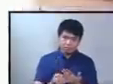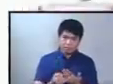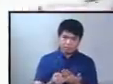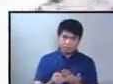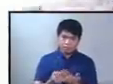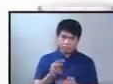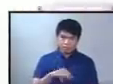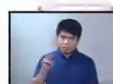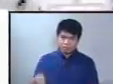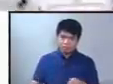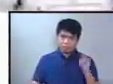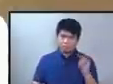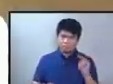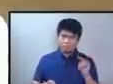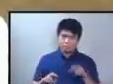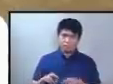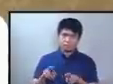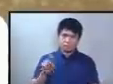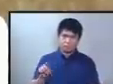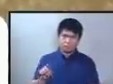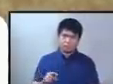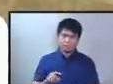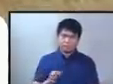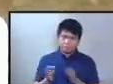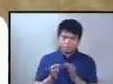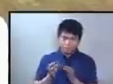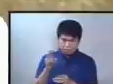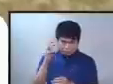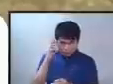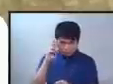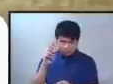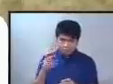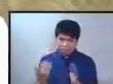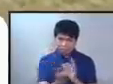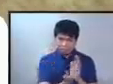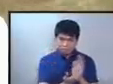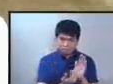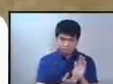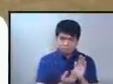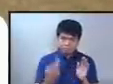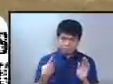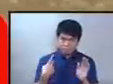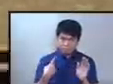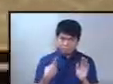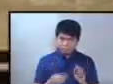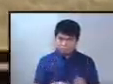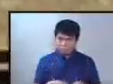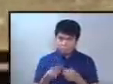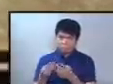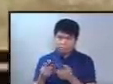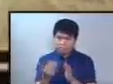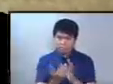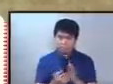Manila North Road, period. Paliwanag naman ni Villar, nilagyan na nila ng detalye ang mga ito at ihahabol ang listahan bago maipasa